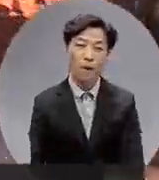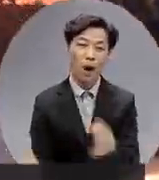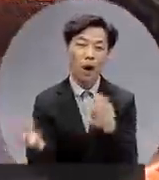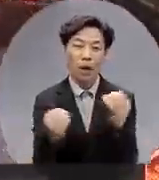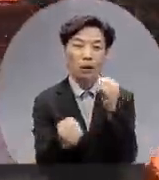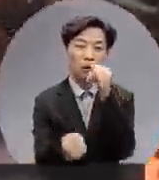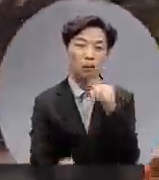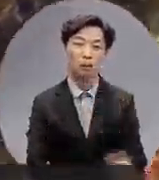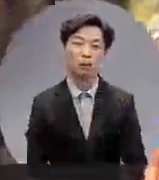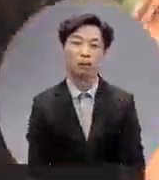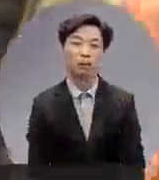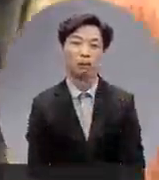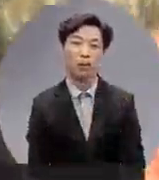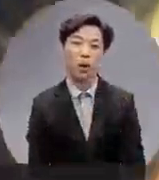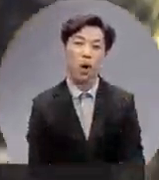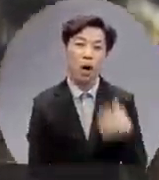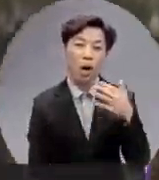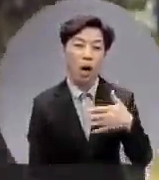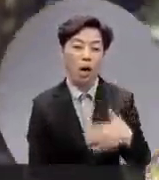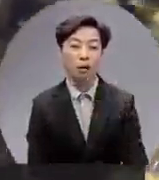이거 봐요. 이야.